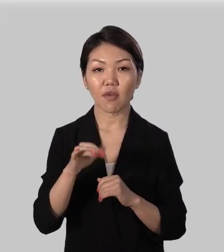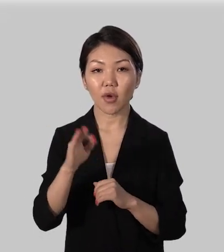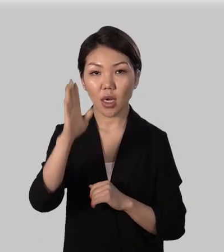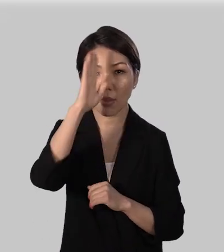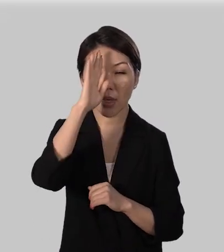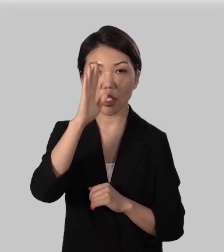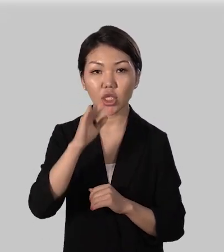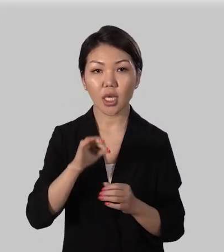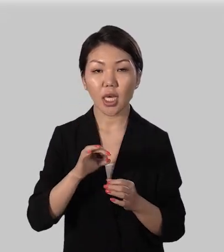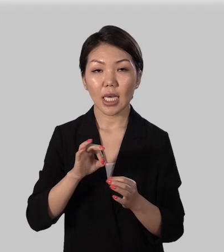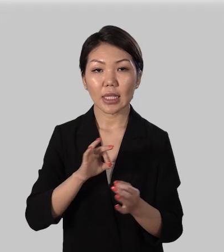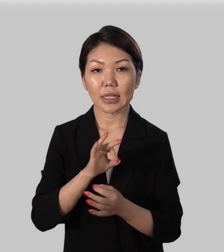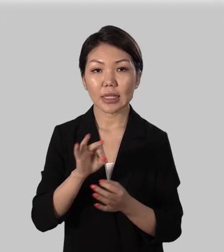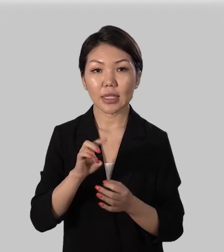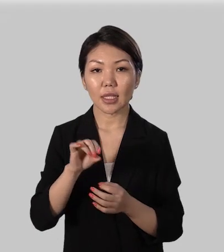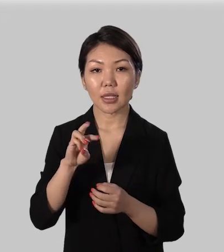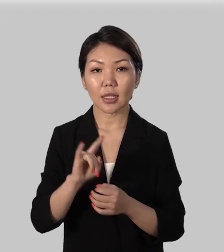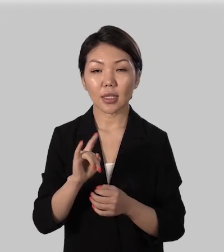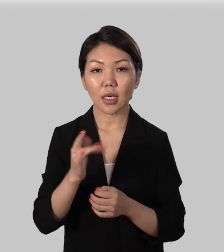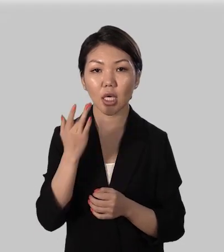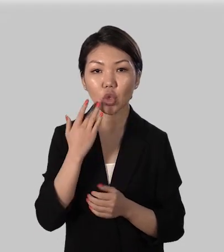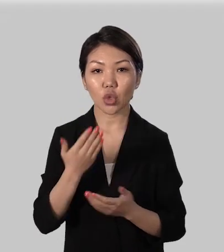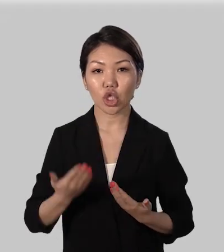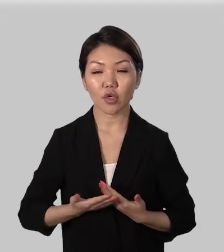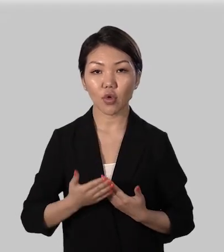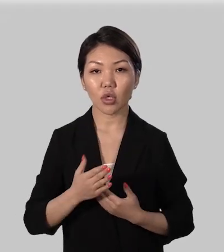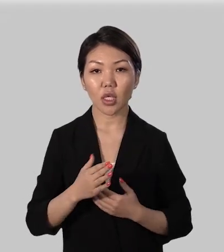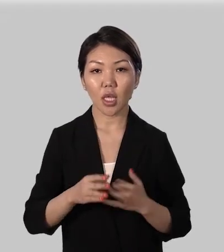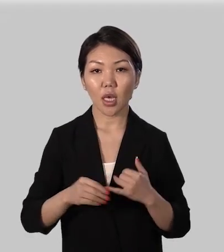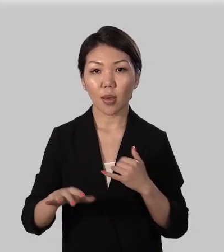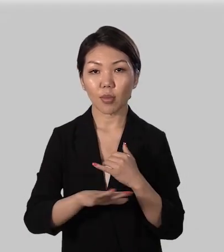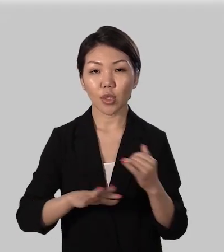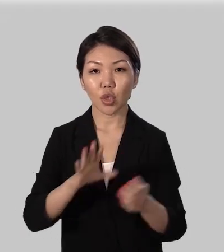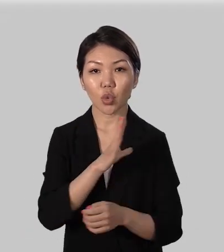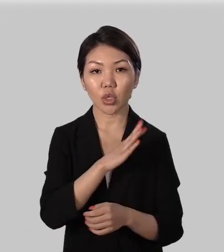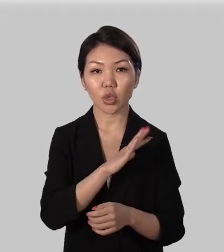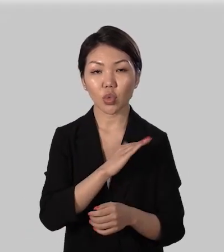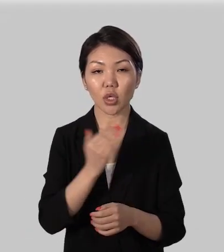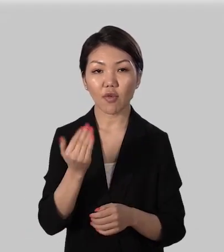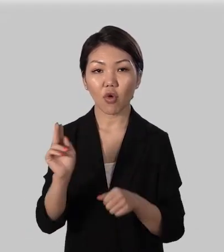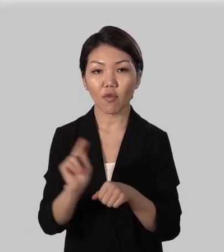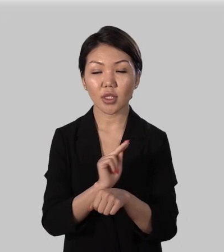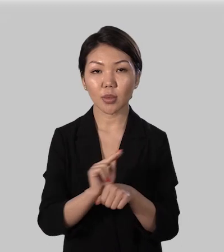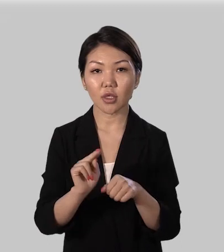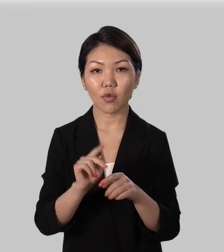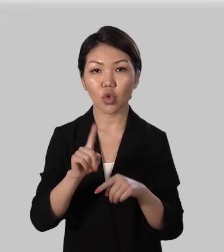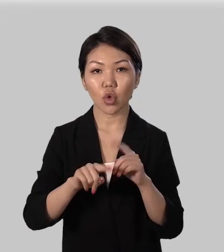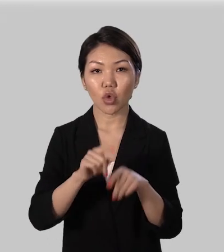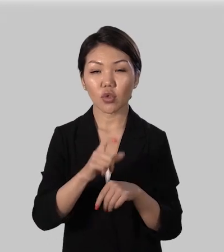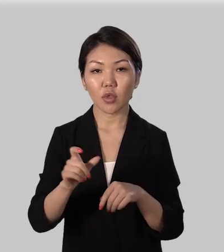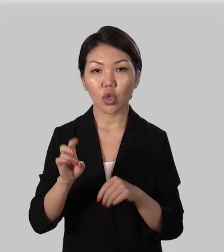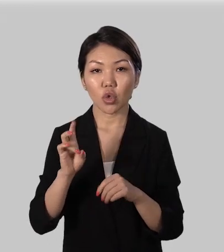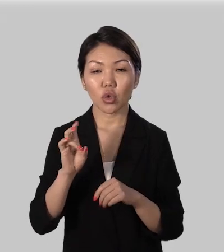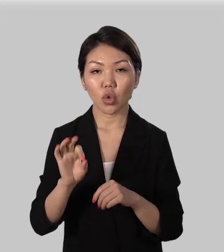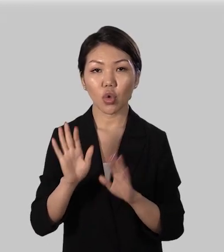живет на заповедном кордоне что на берегу озера иссык-куль его воспитывают родственники но